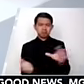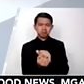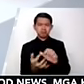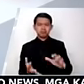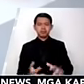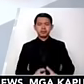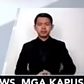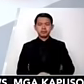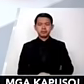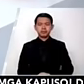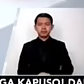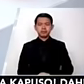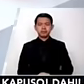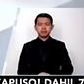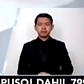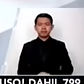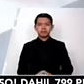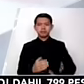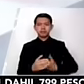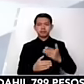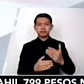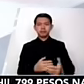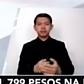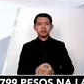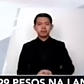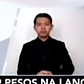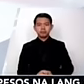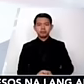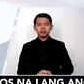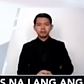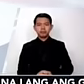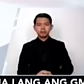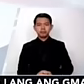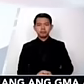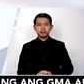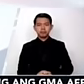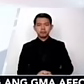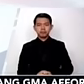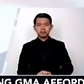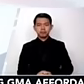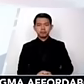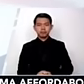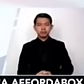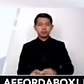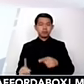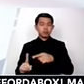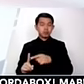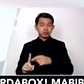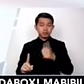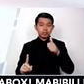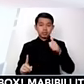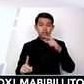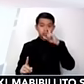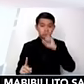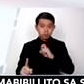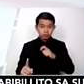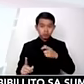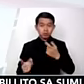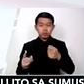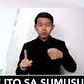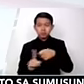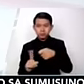himalang nakaligtas ang 10 taong gulang na bata na pinagsasaksak ng dalawang beses Habang pauwi mula sa